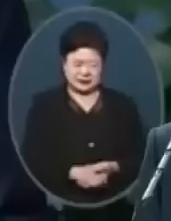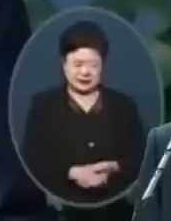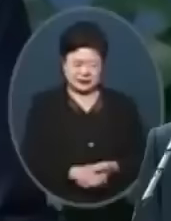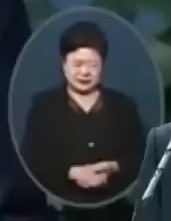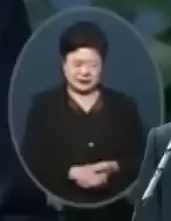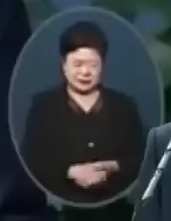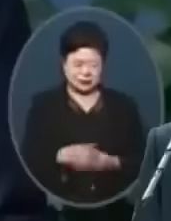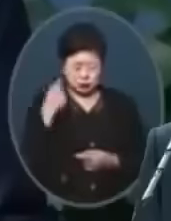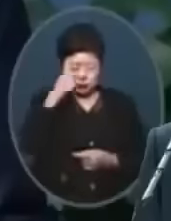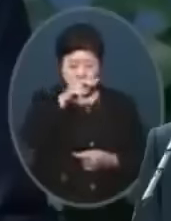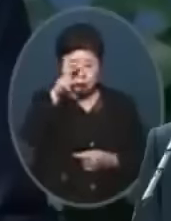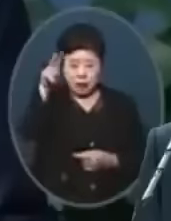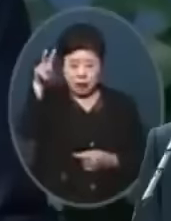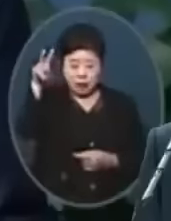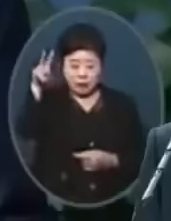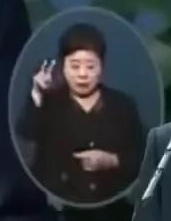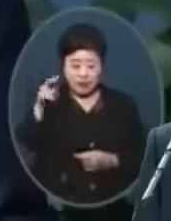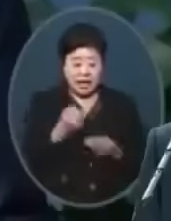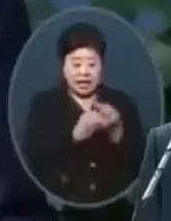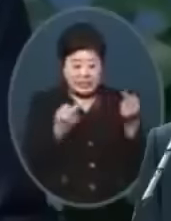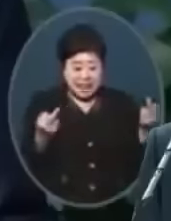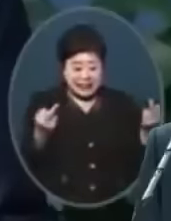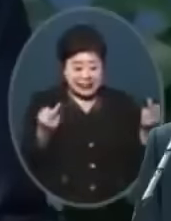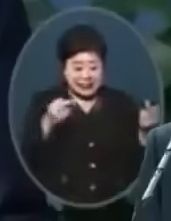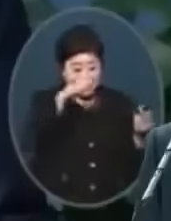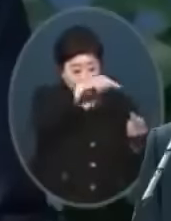눈을 들어보니까 산능굴에